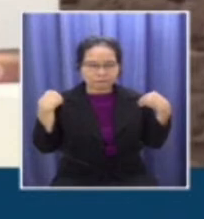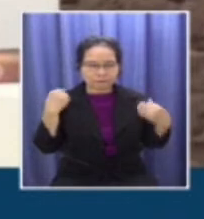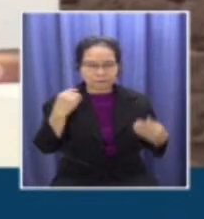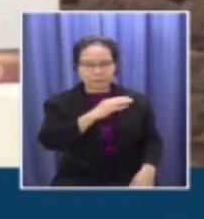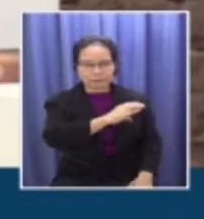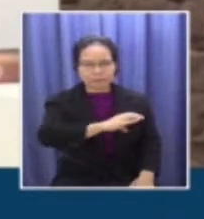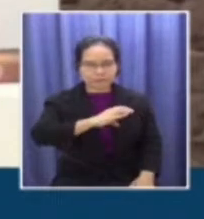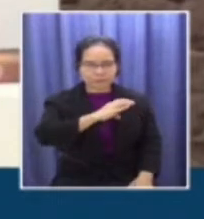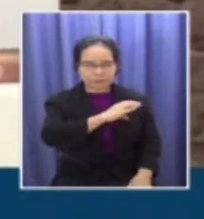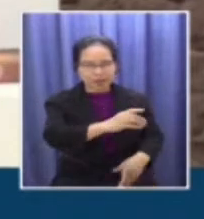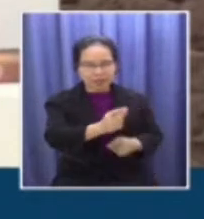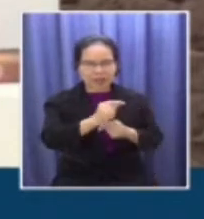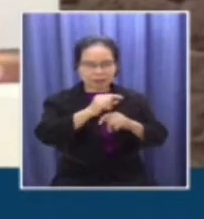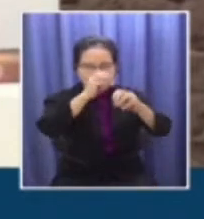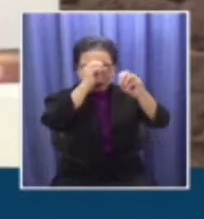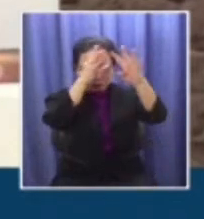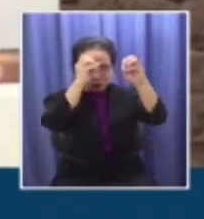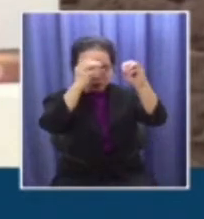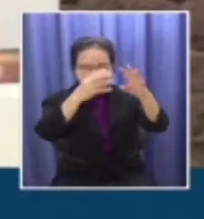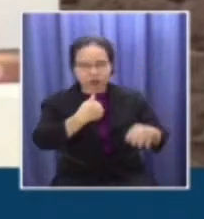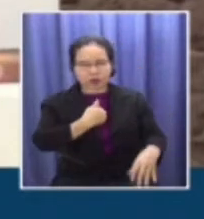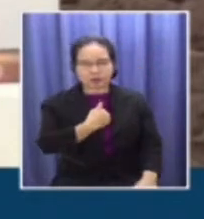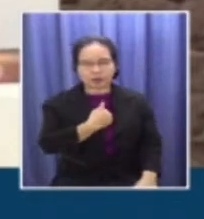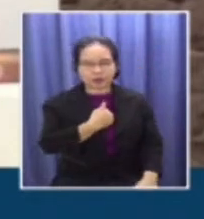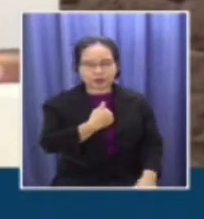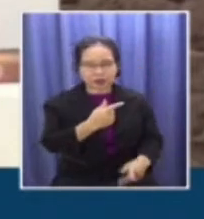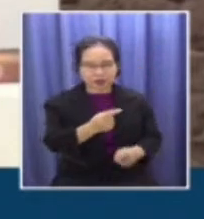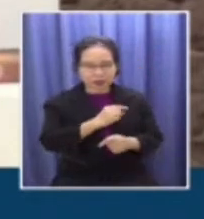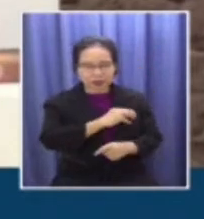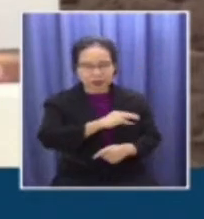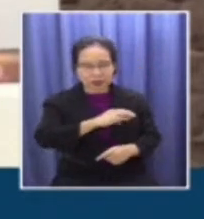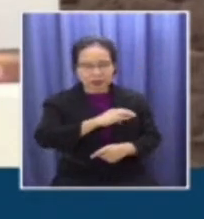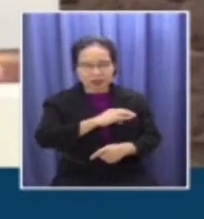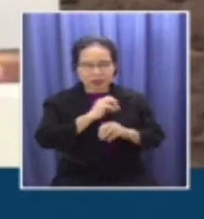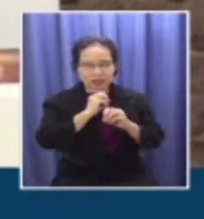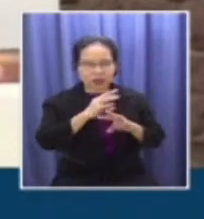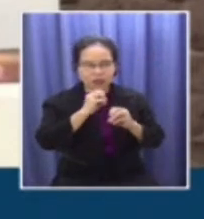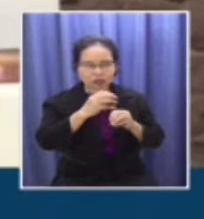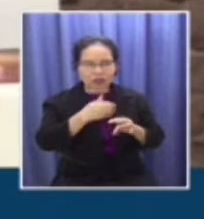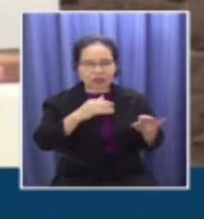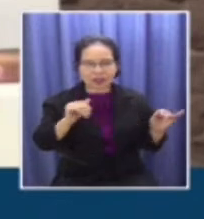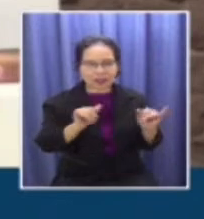da mama yensua wo mu ahyenso de menana